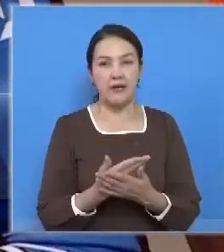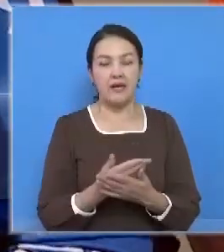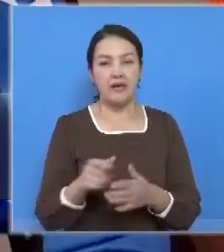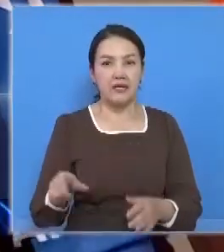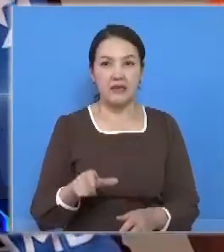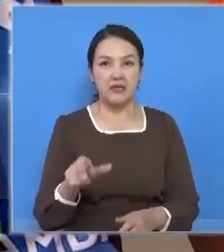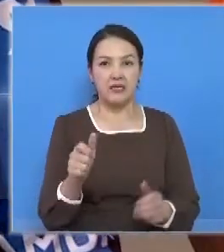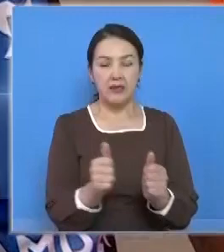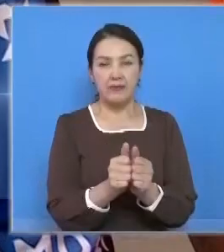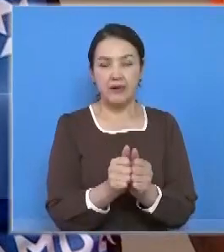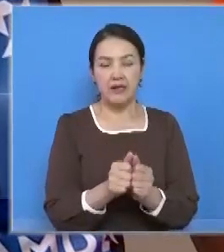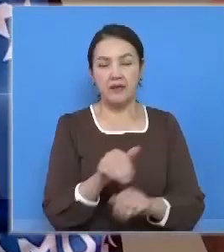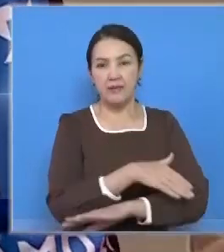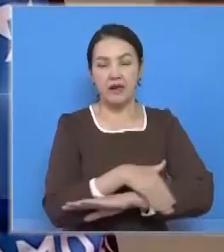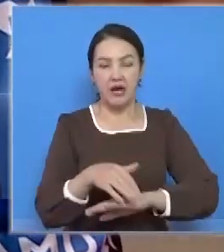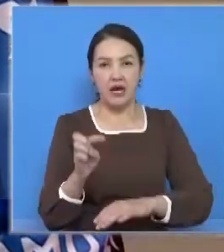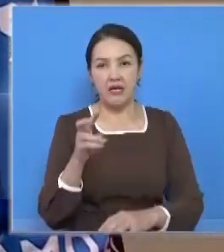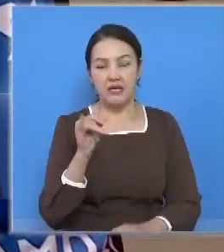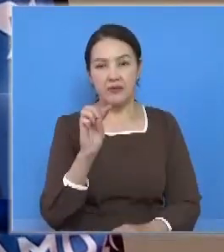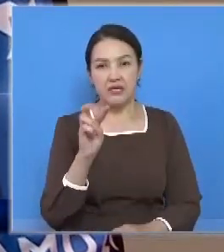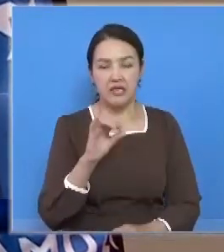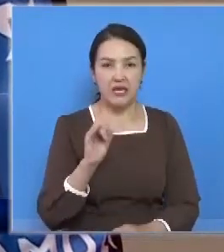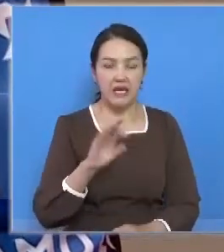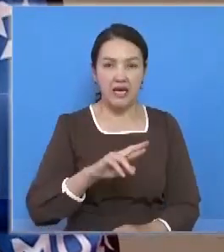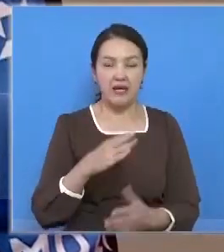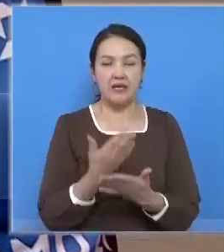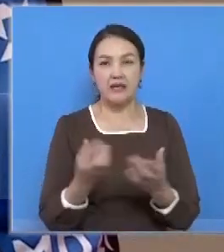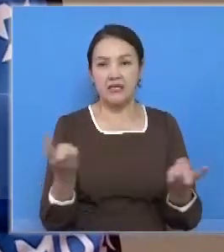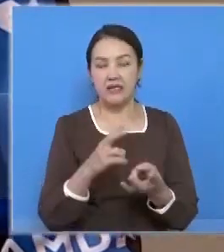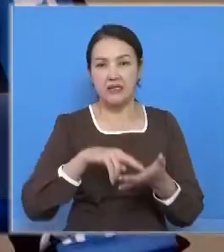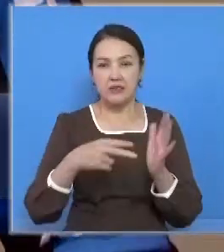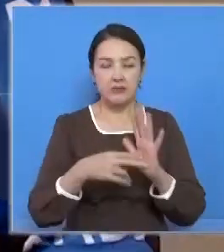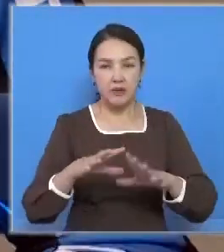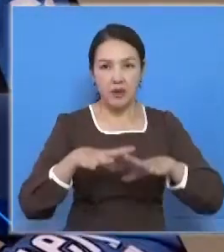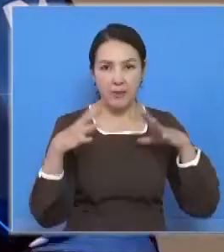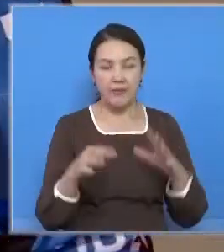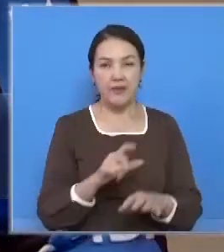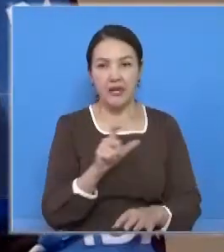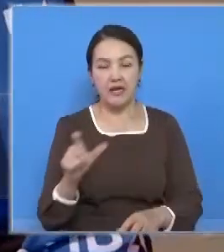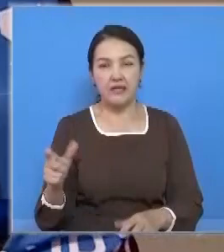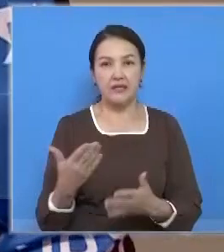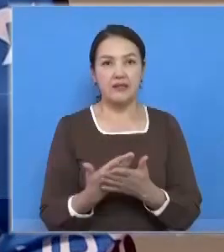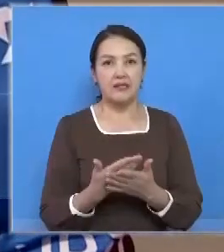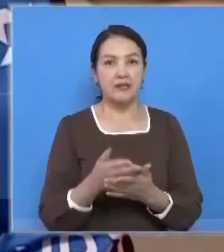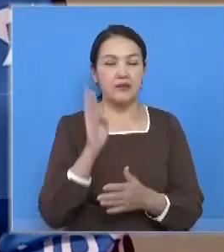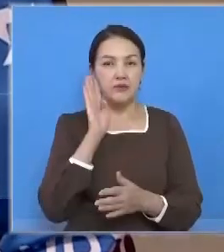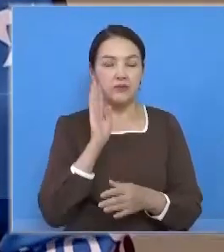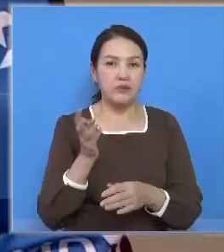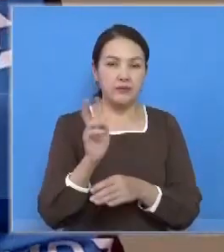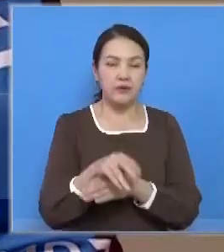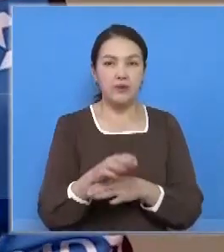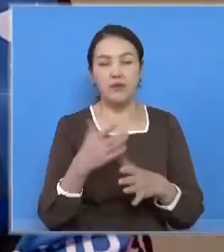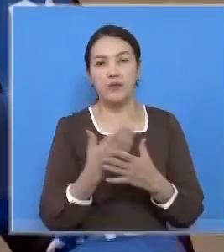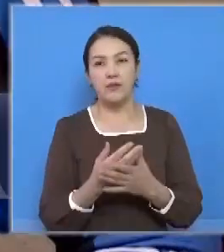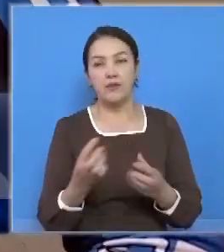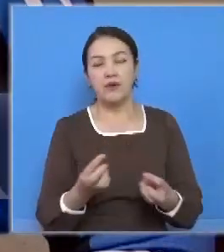бойынан жағалау салыну керек, мына бережін дейміз. Оның қалып үлкен жоспары жасалынып жатыр. Халық әр кезде суға тартылады, отқа